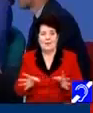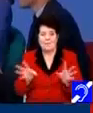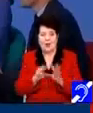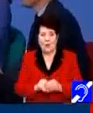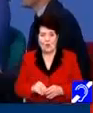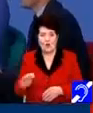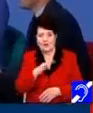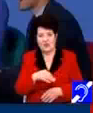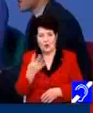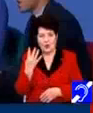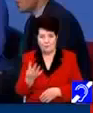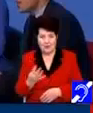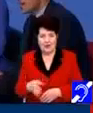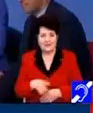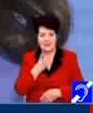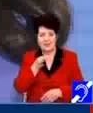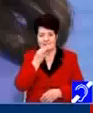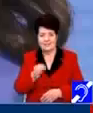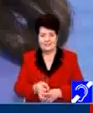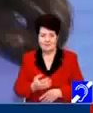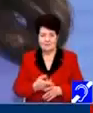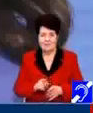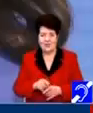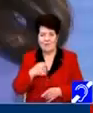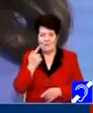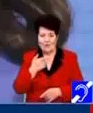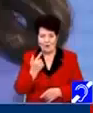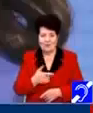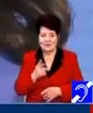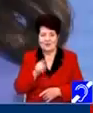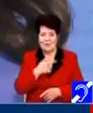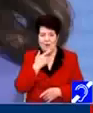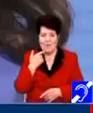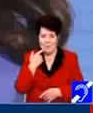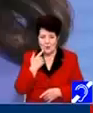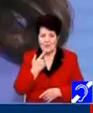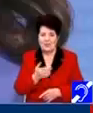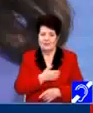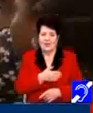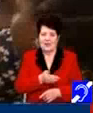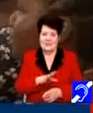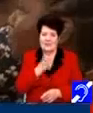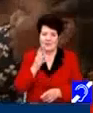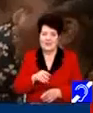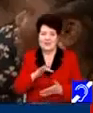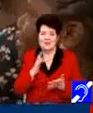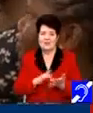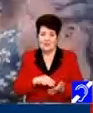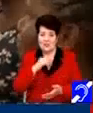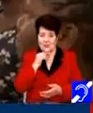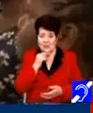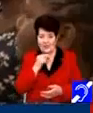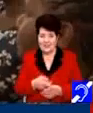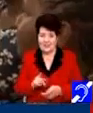ale celor 4, s-a remarcat că Meghan a fost cea care a vorbit cel mai mult. Un semn că vrea să fie în centrul atenției, ceea ce nu pare